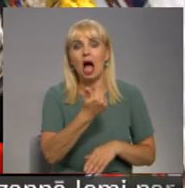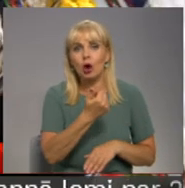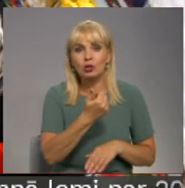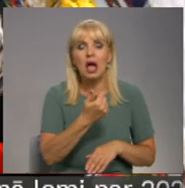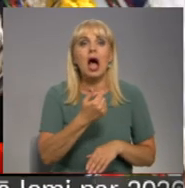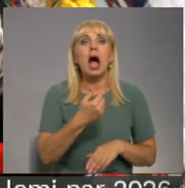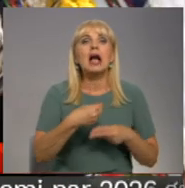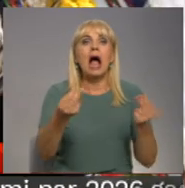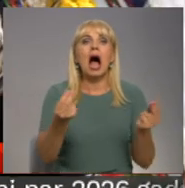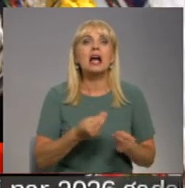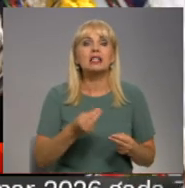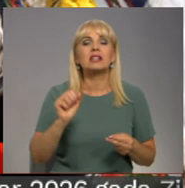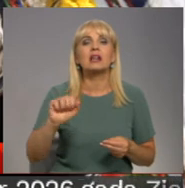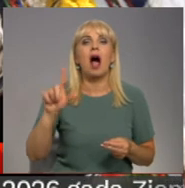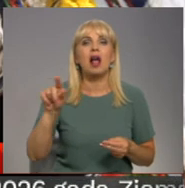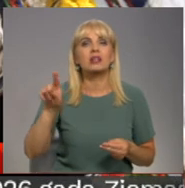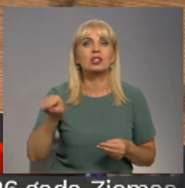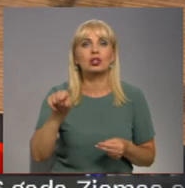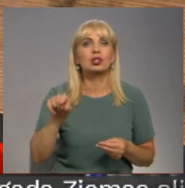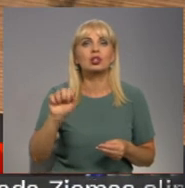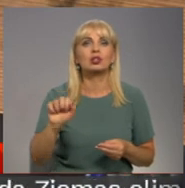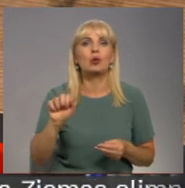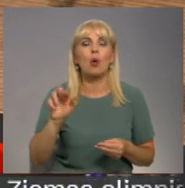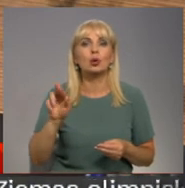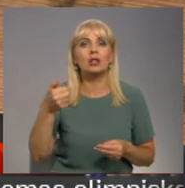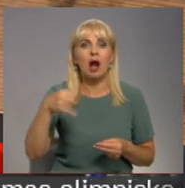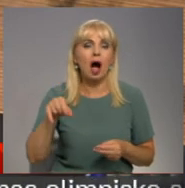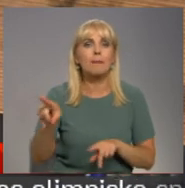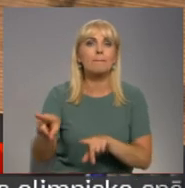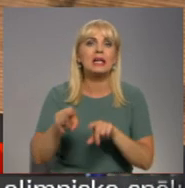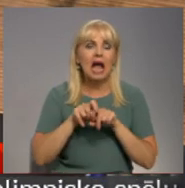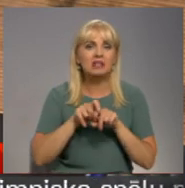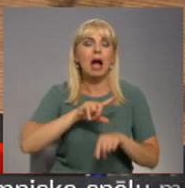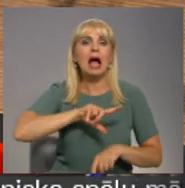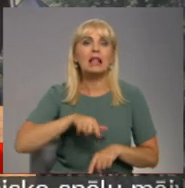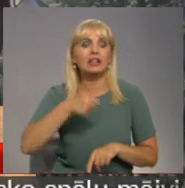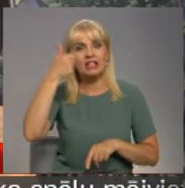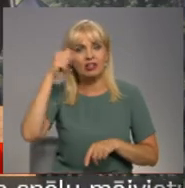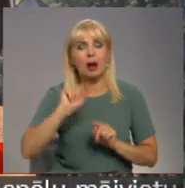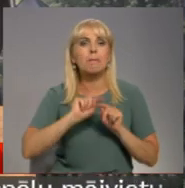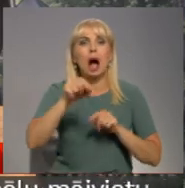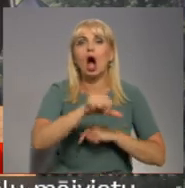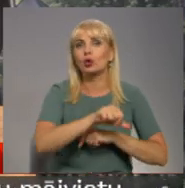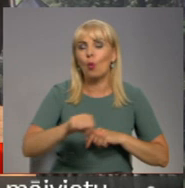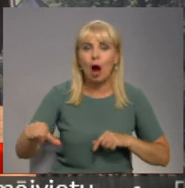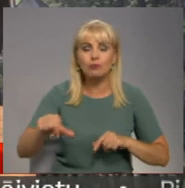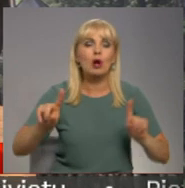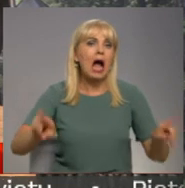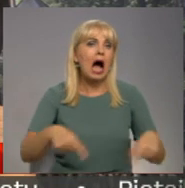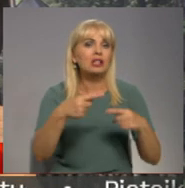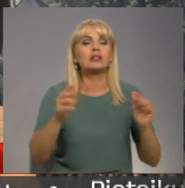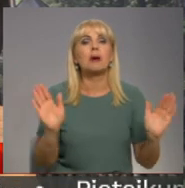Alsungā. Ekspozīcijas izveidēja finansējums piesaistīts Igaunijas-Latvijas pārrobežu sadarbības programmā, kura paredz attīstīt